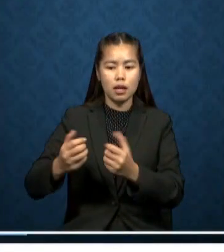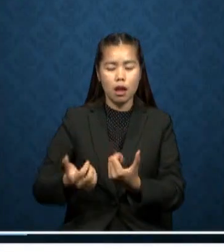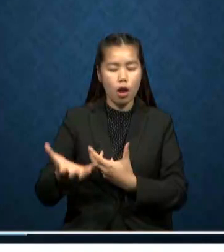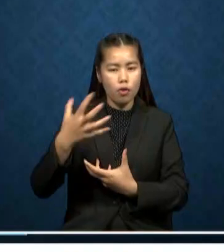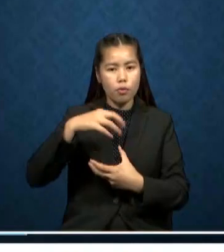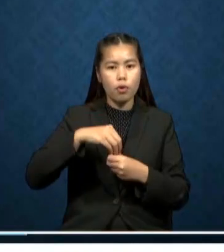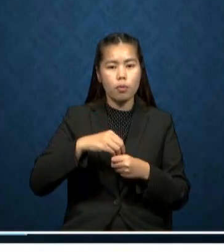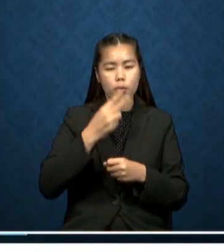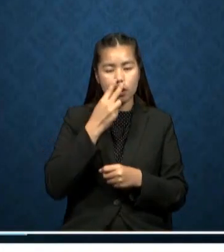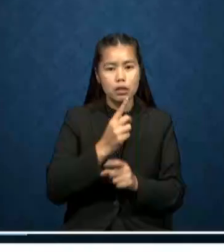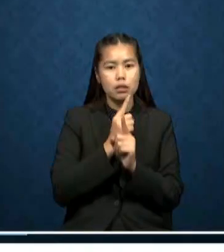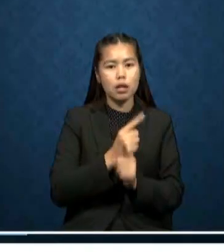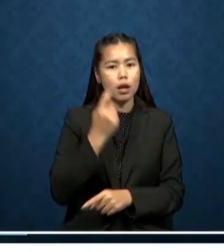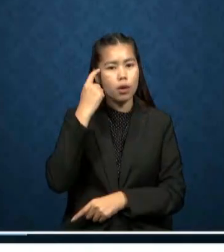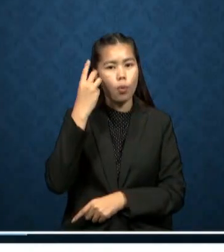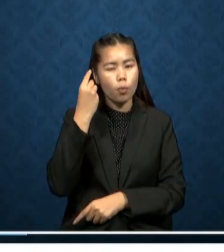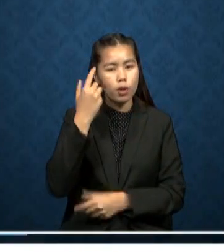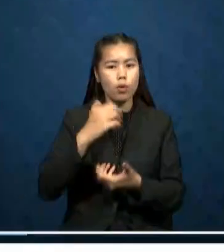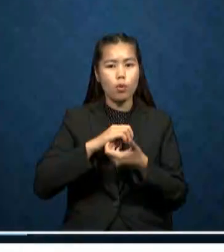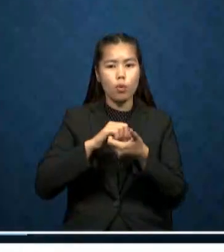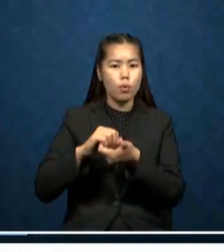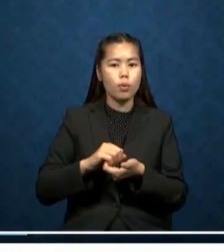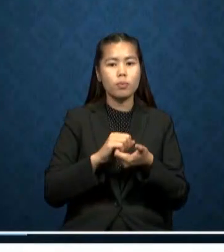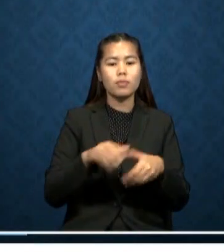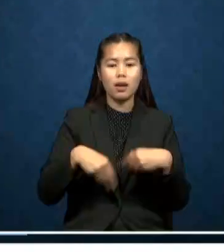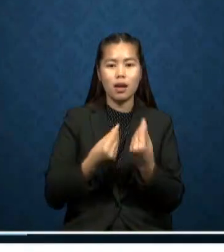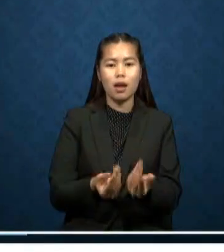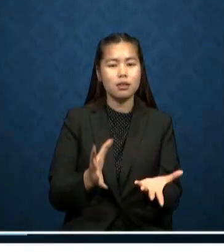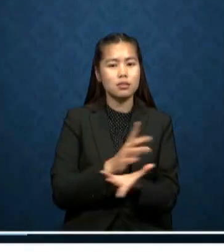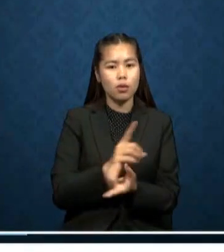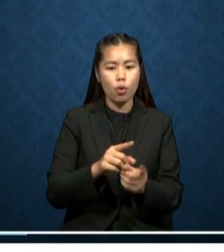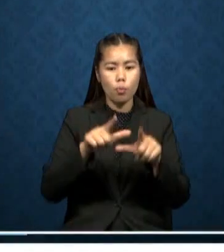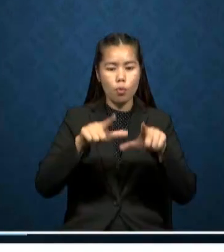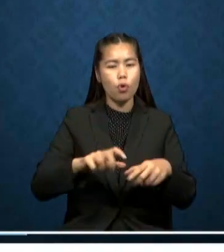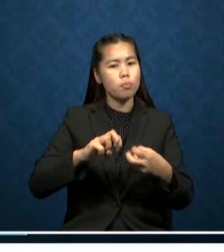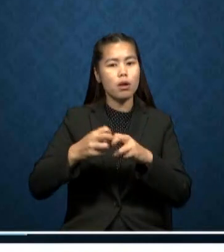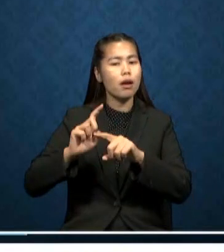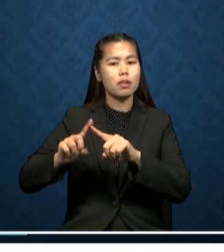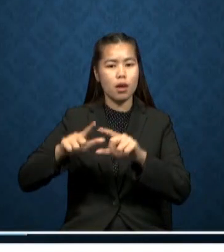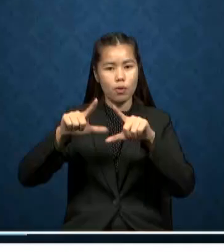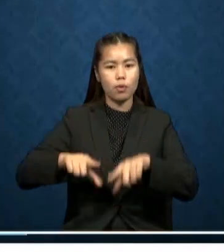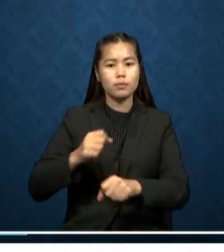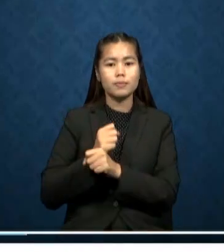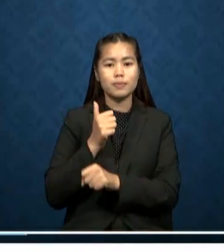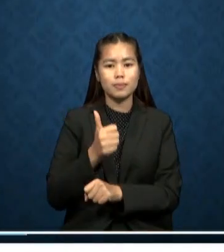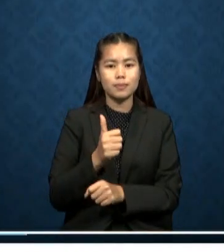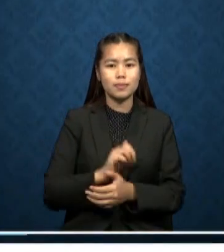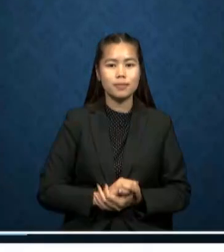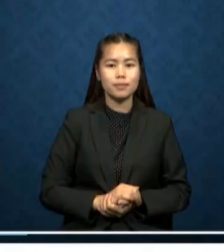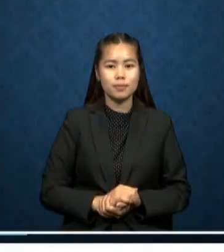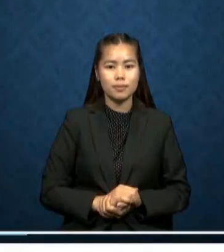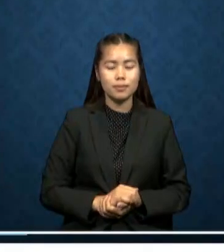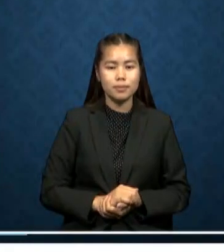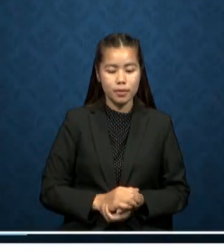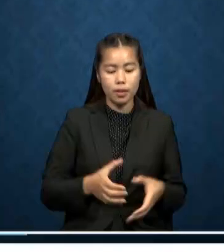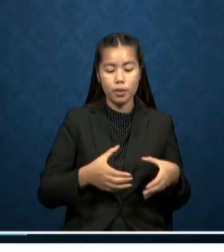กันร่วมกันคิดร่วมกันทำเพื่อส่วนรวมลดความขัดแย้งลงไปได้คณะทำ